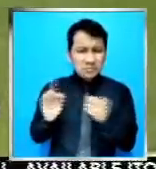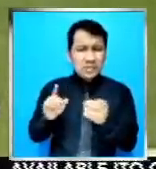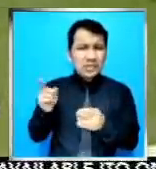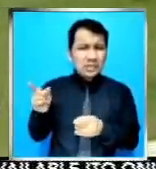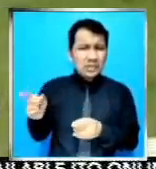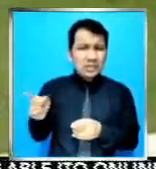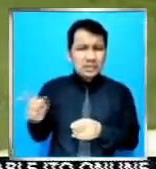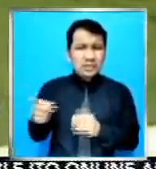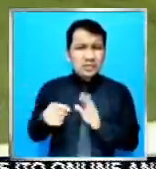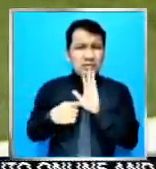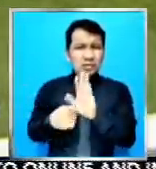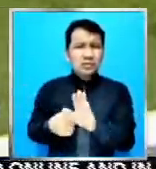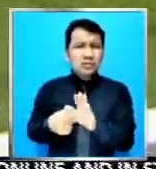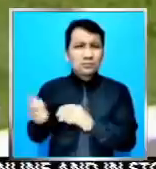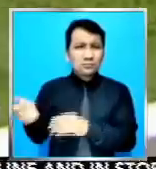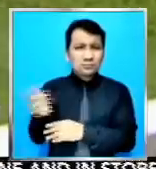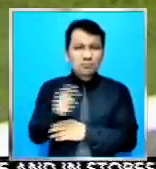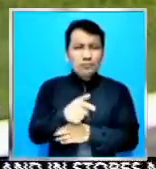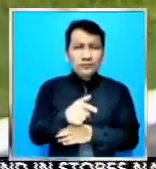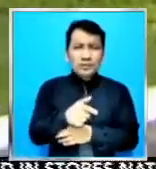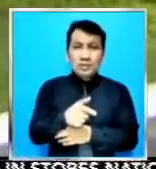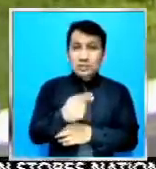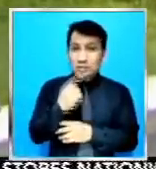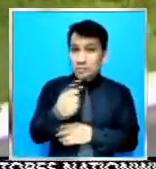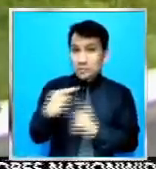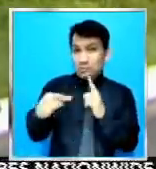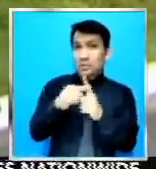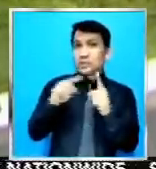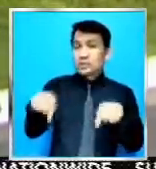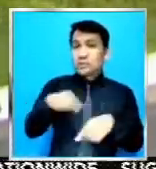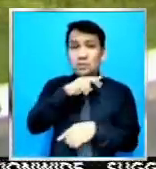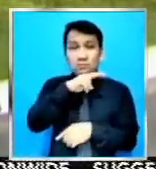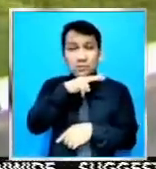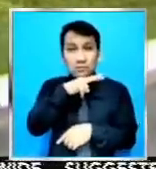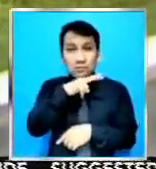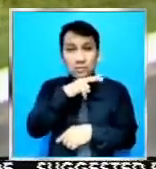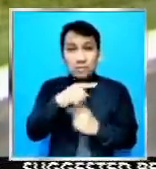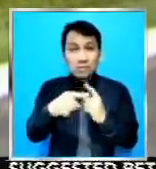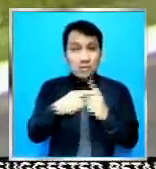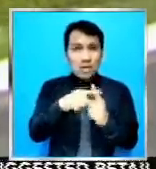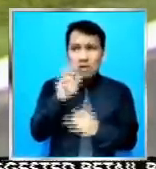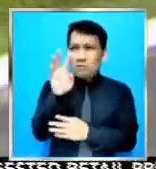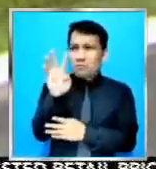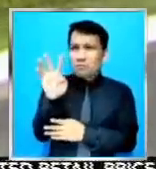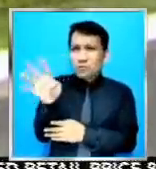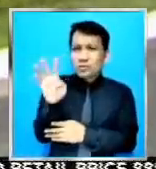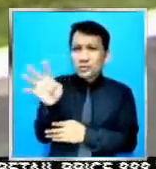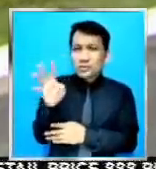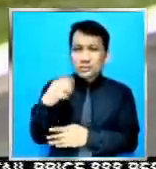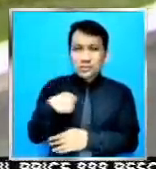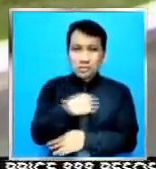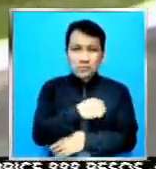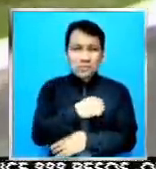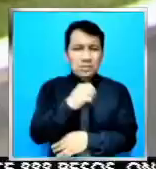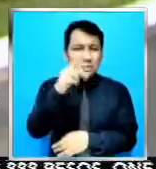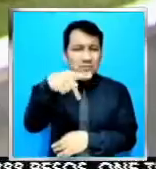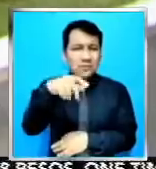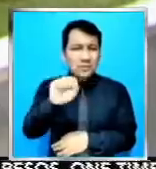sa COVID-19 matapos magpositibo sa virus ang mahigit 40 tauhan ng PSG.